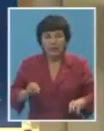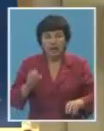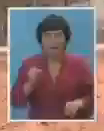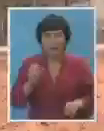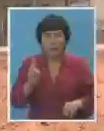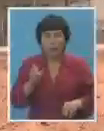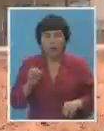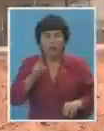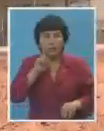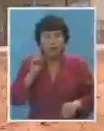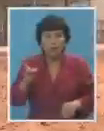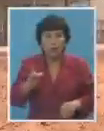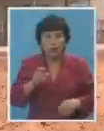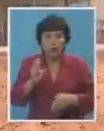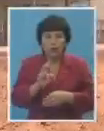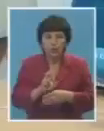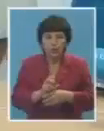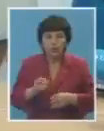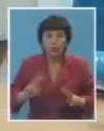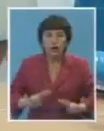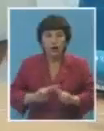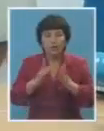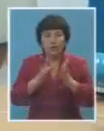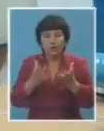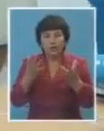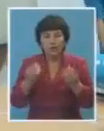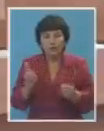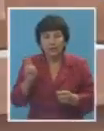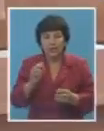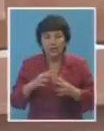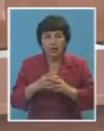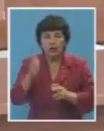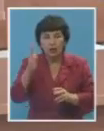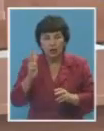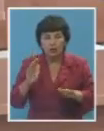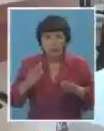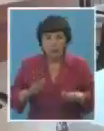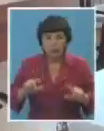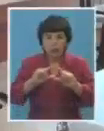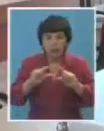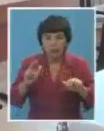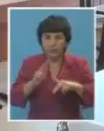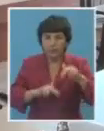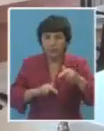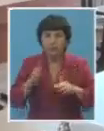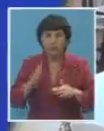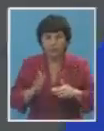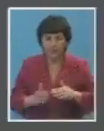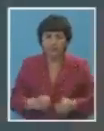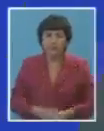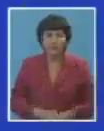Зеленов ауданында болды. Мұнда Астана күні қарсаңында Дарьян ауылында 300 орындық мектептің құрылысы аяқталды.